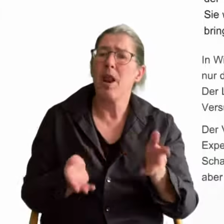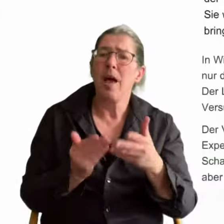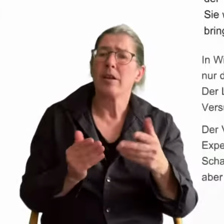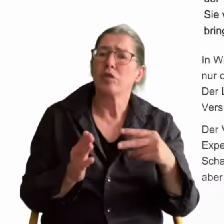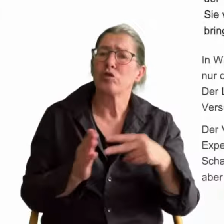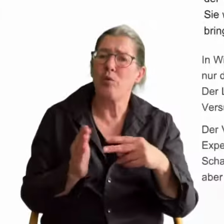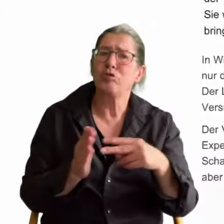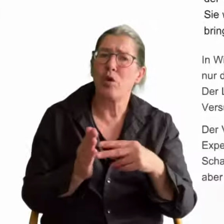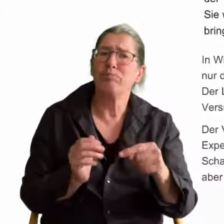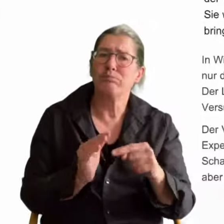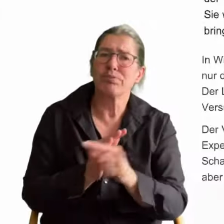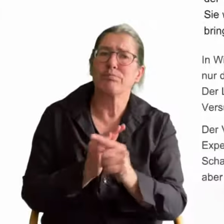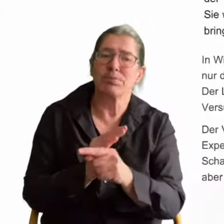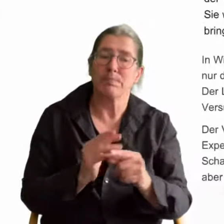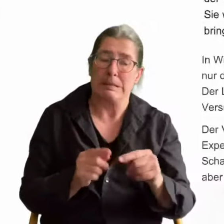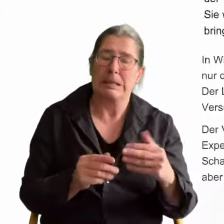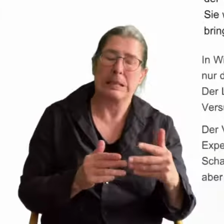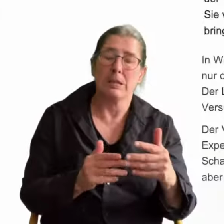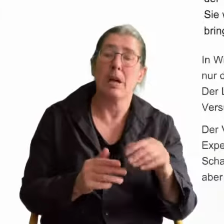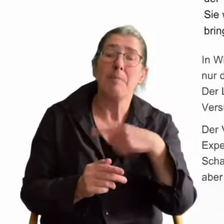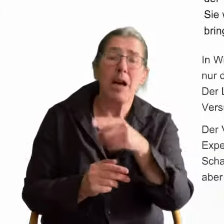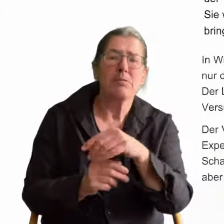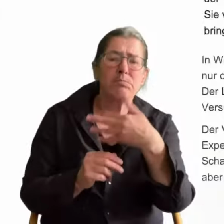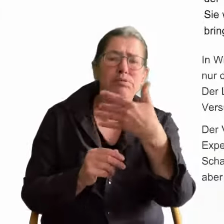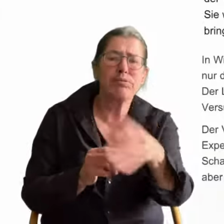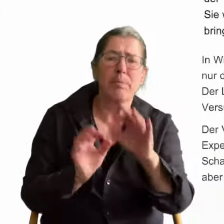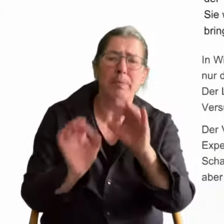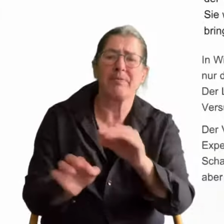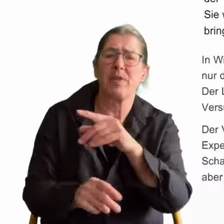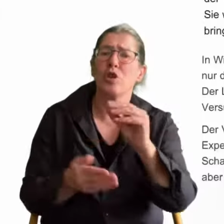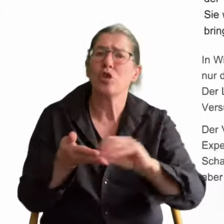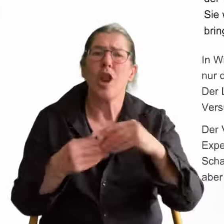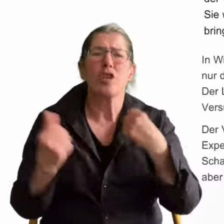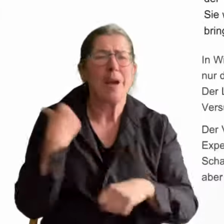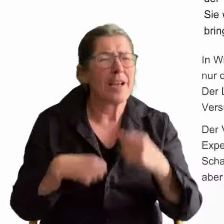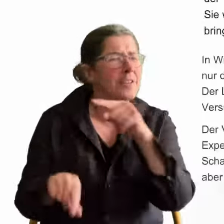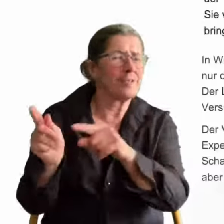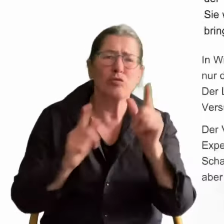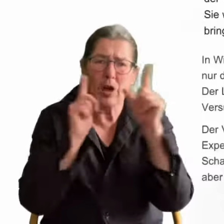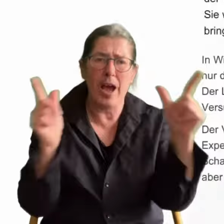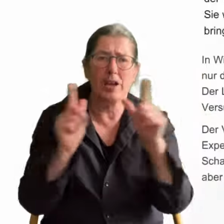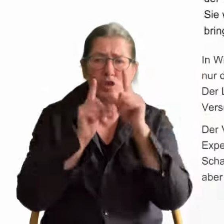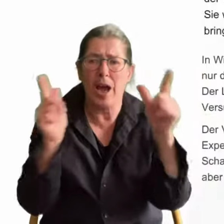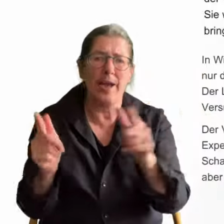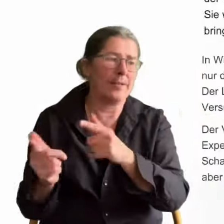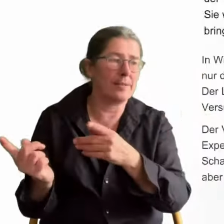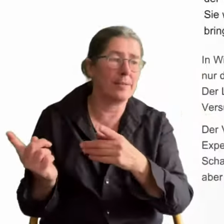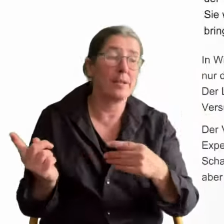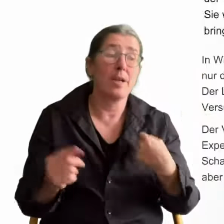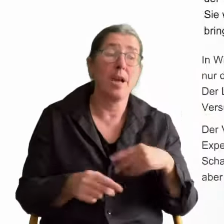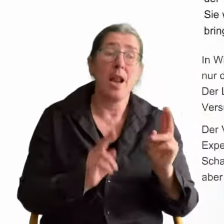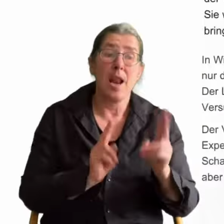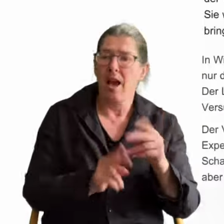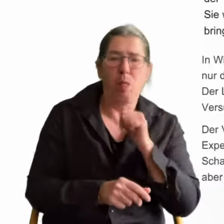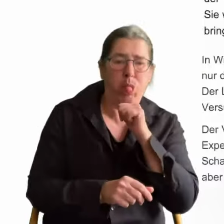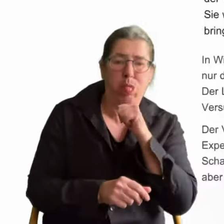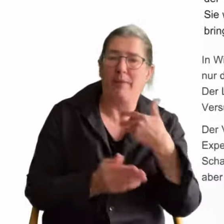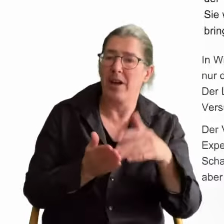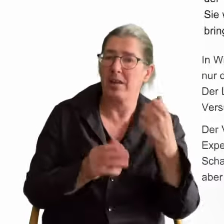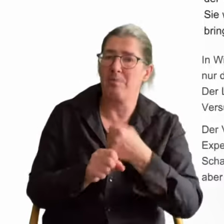alles noch aber irgendwann haben die schüler angefangen zu schreien vor lauter schmerzen und wenn ein lehrer sich weigerte da